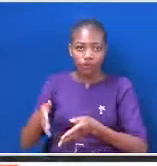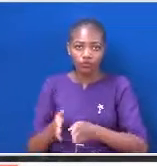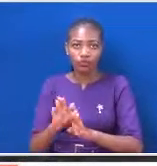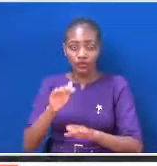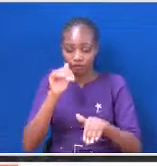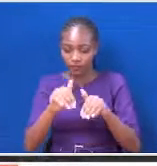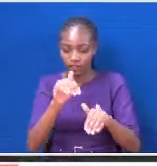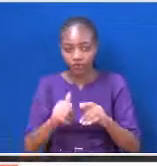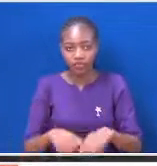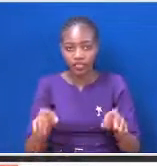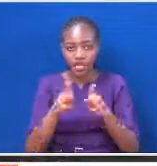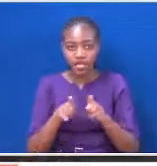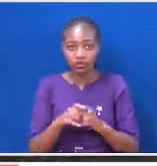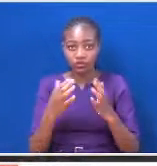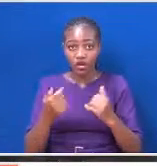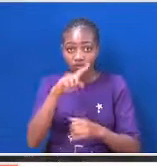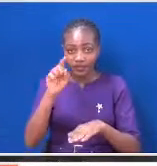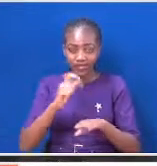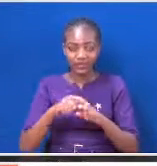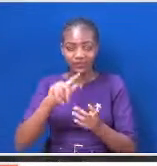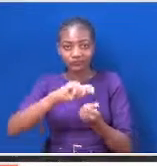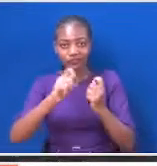hiyar na